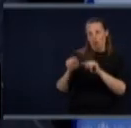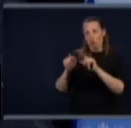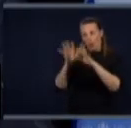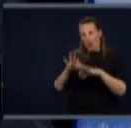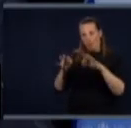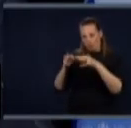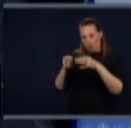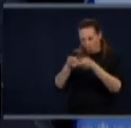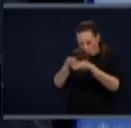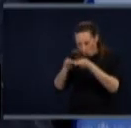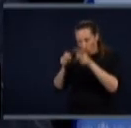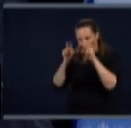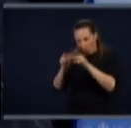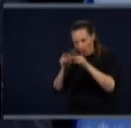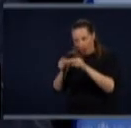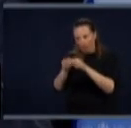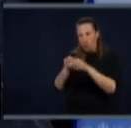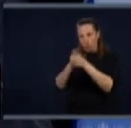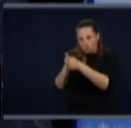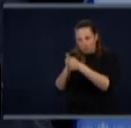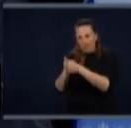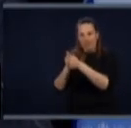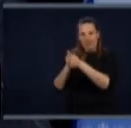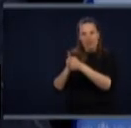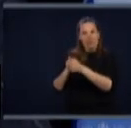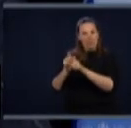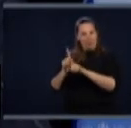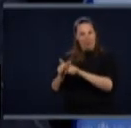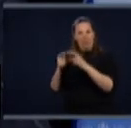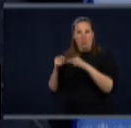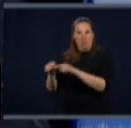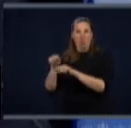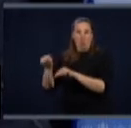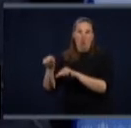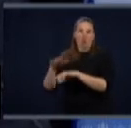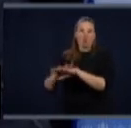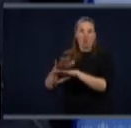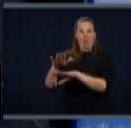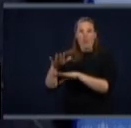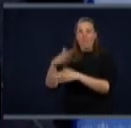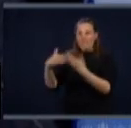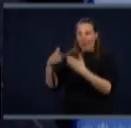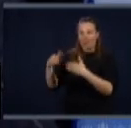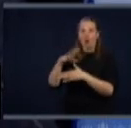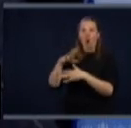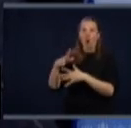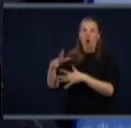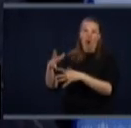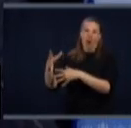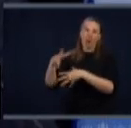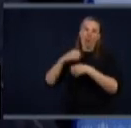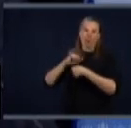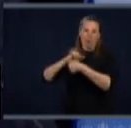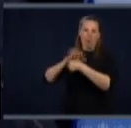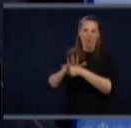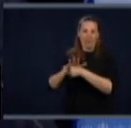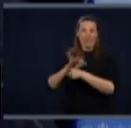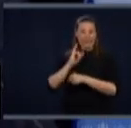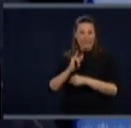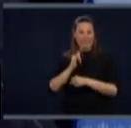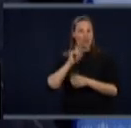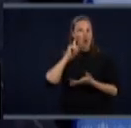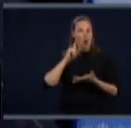et les contacts. On va vérifier les choses. On va faire des tests dans ces territoires-là. Si on se rend compte que notre capacité hospitalière n'est plus au rendez-vous,